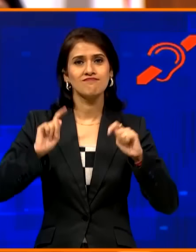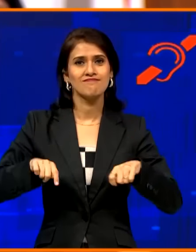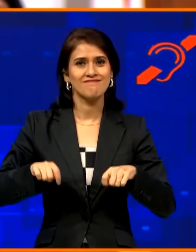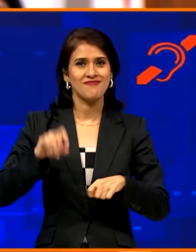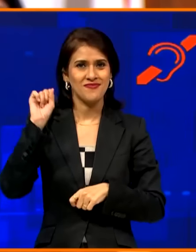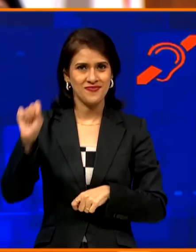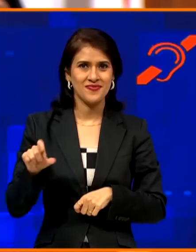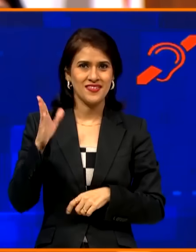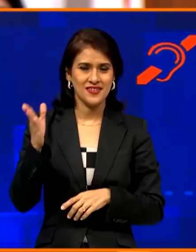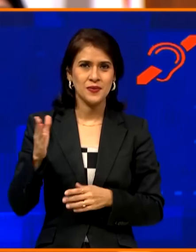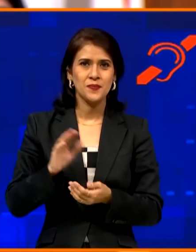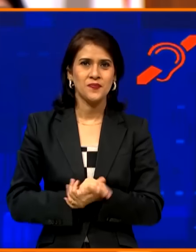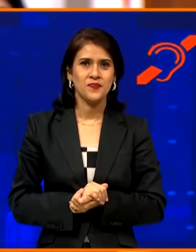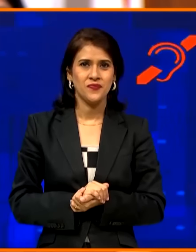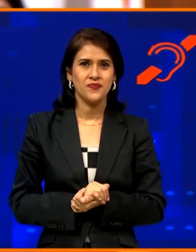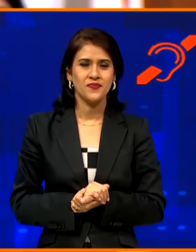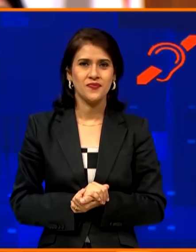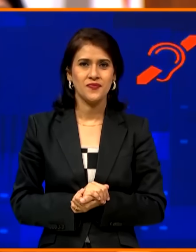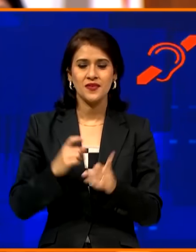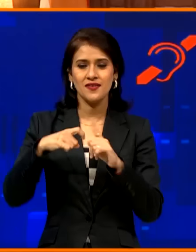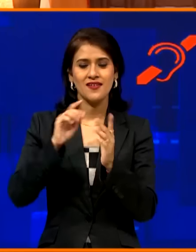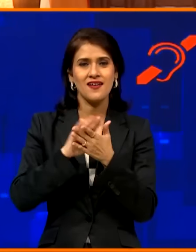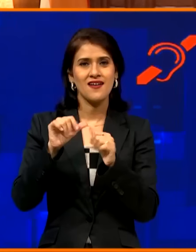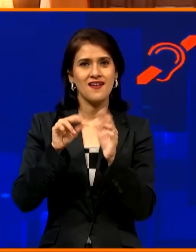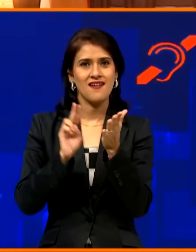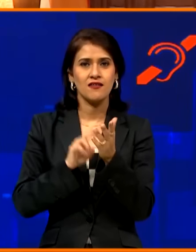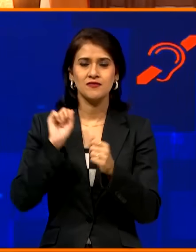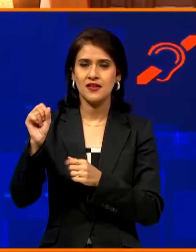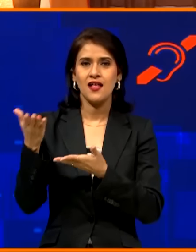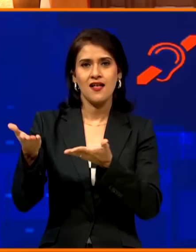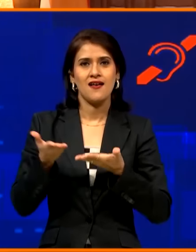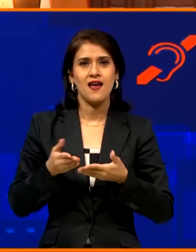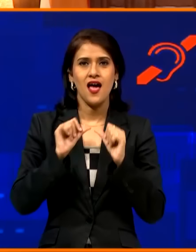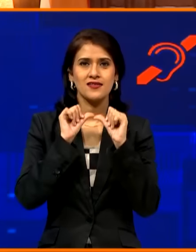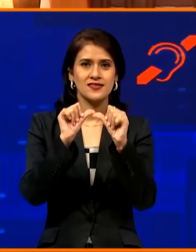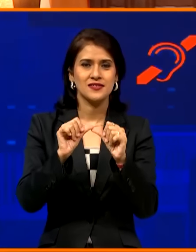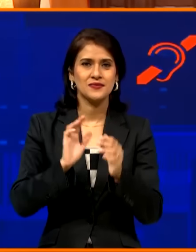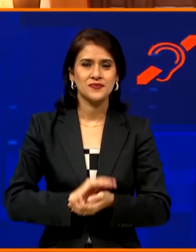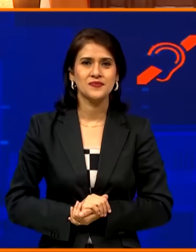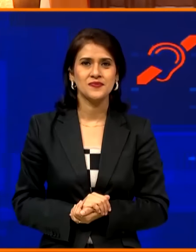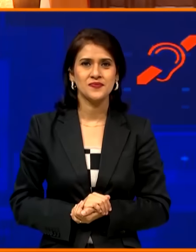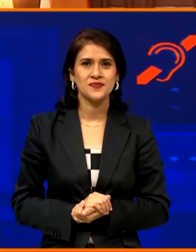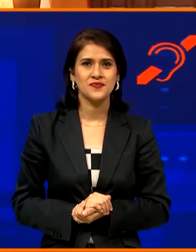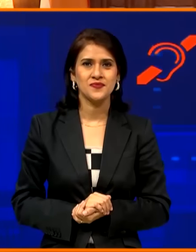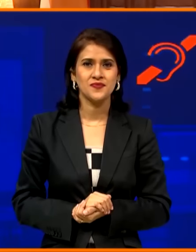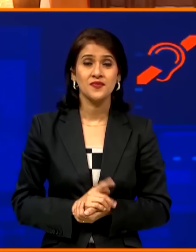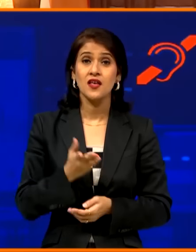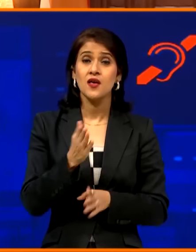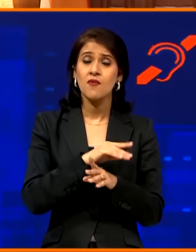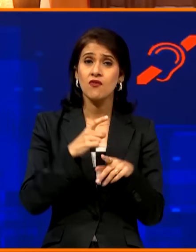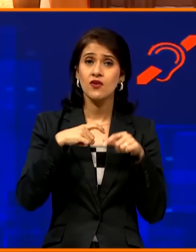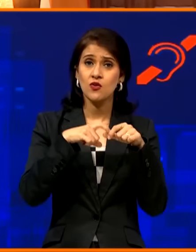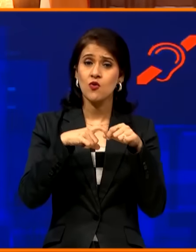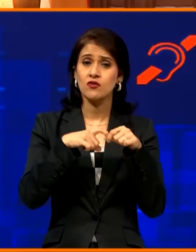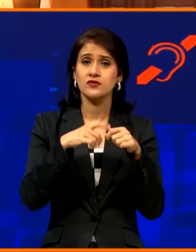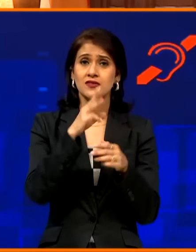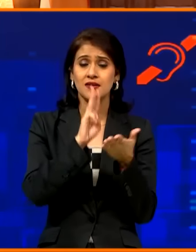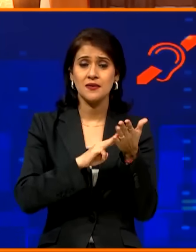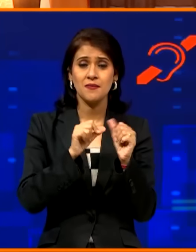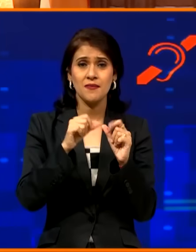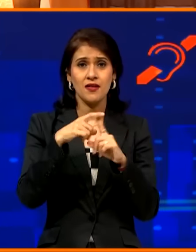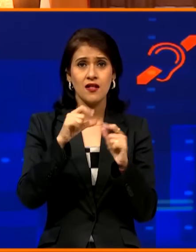जज जस्टिस जकी उल्ला खान के फैसले का इस अदालत में मौलाना महमूद दवी पर जो आरोप लगाए गए थे